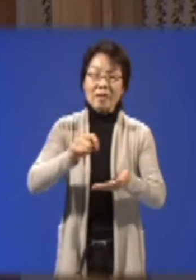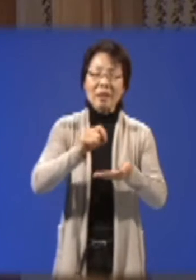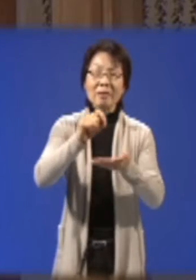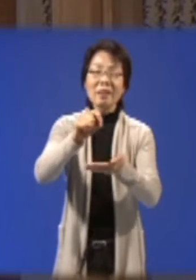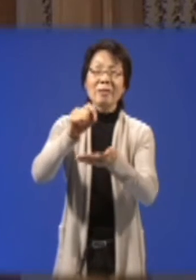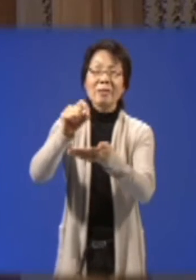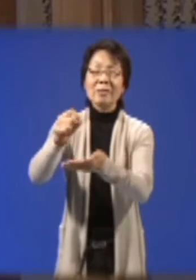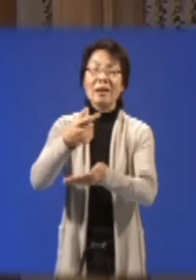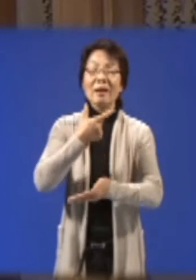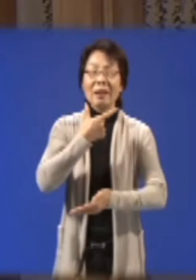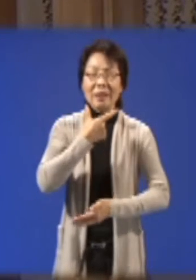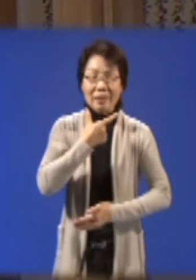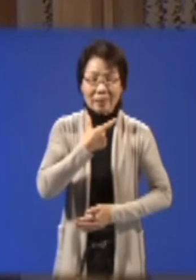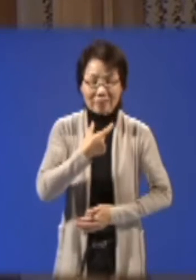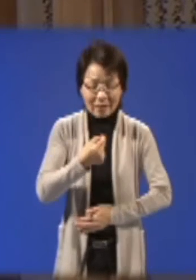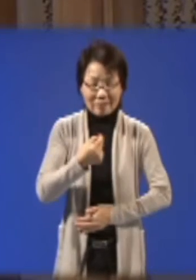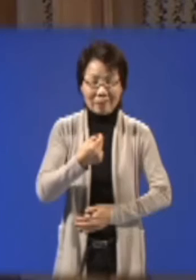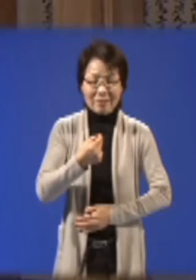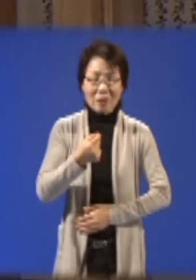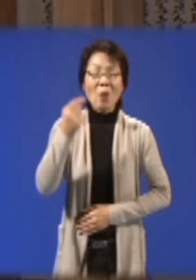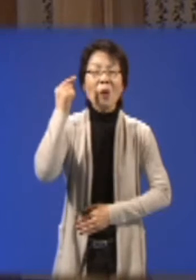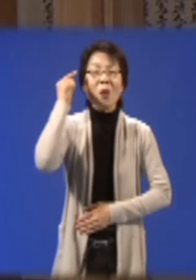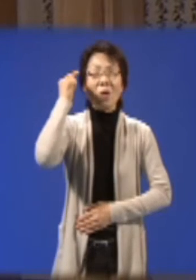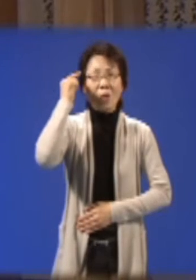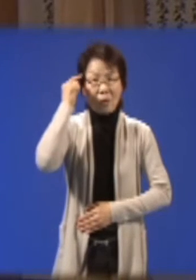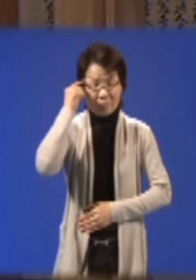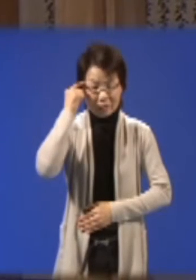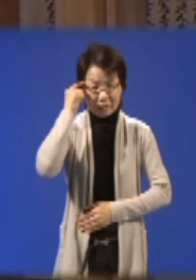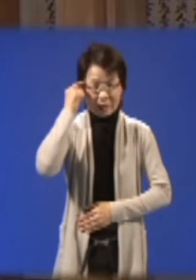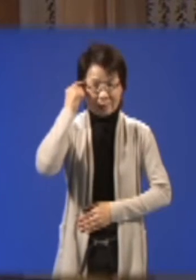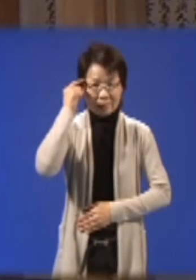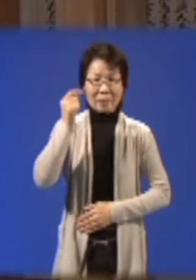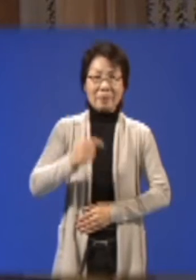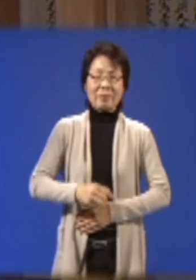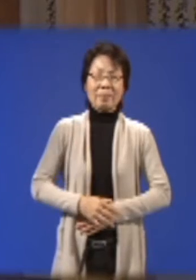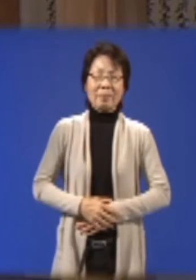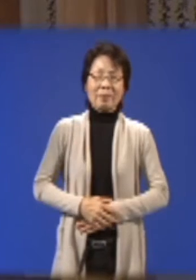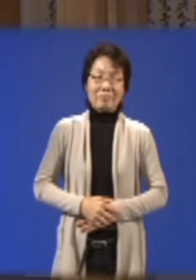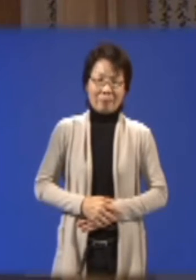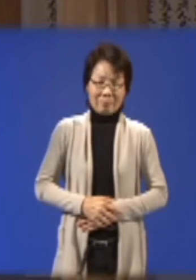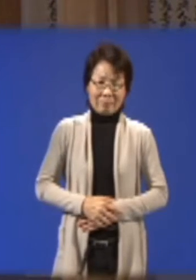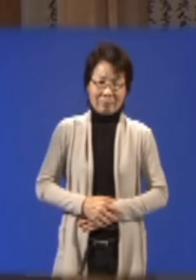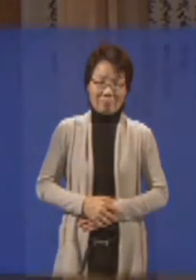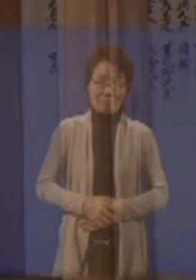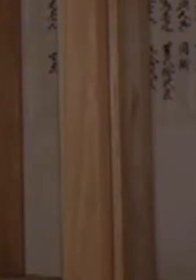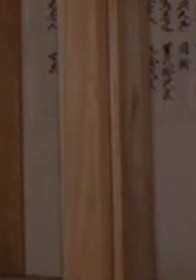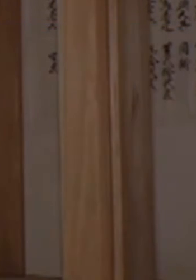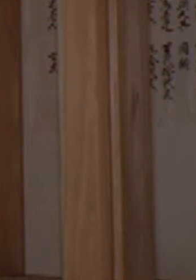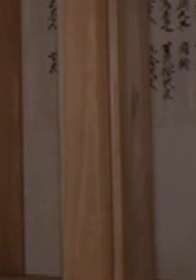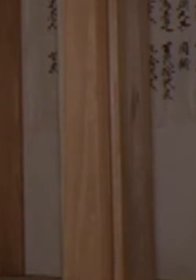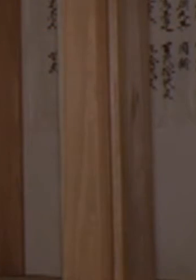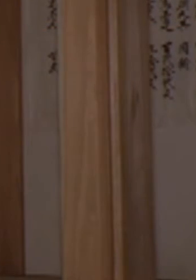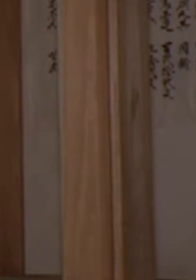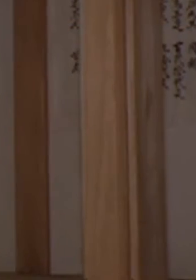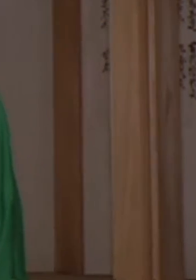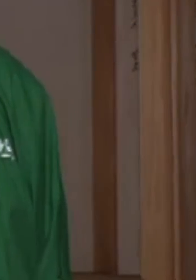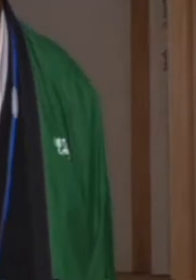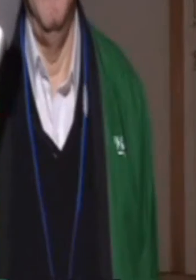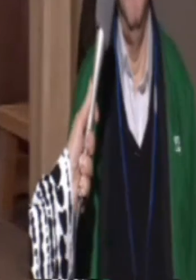ば一番いいかなと、まあ、それが一つの、まあ、やりがいというかね、やったっていう感じじゃないかなと思ってるんです